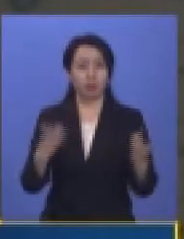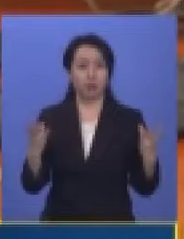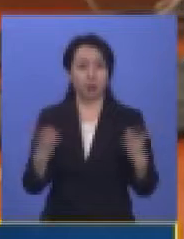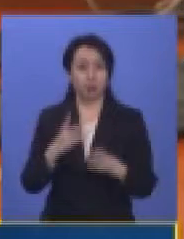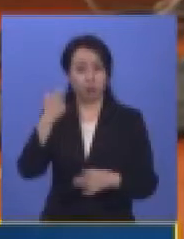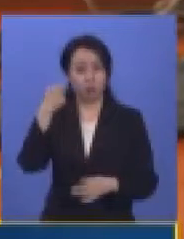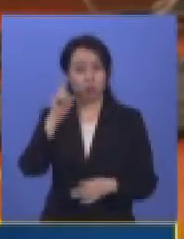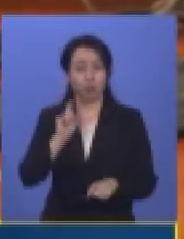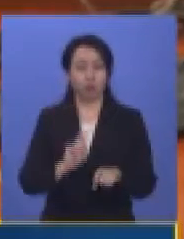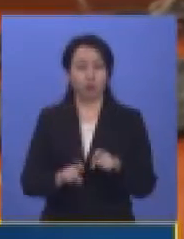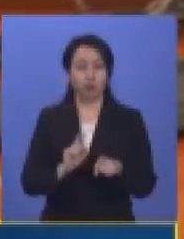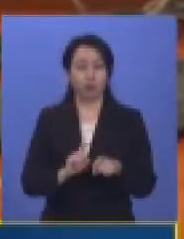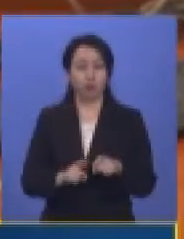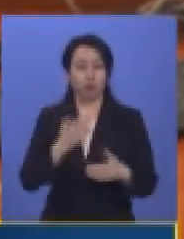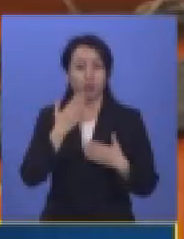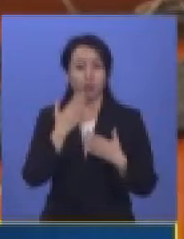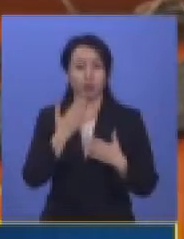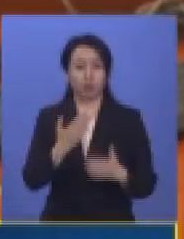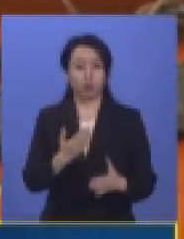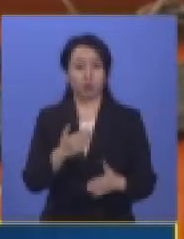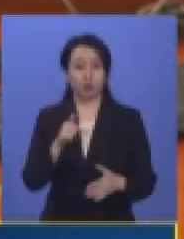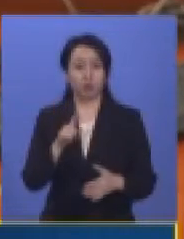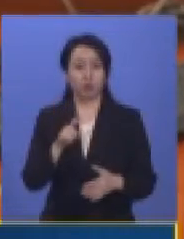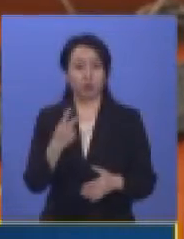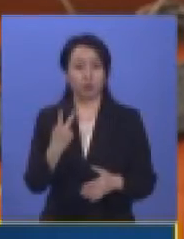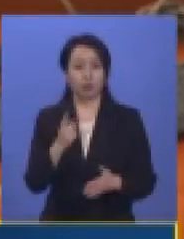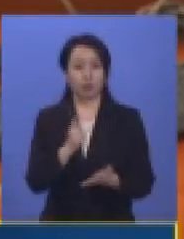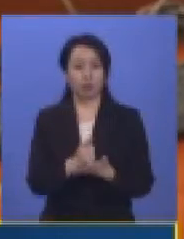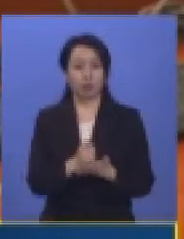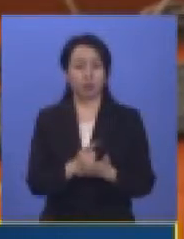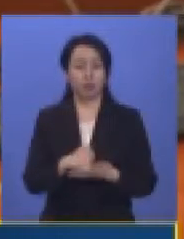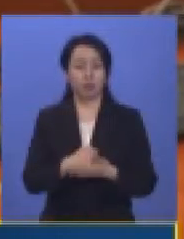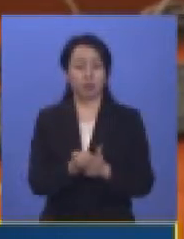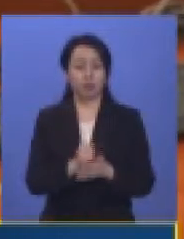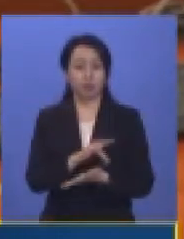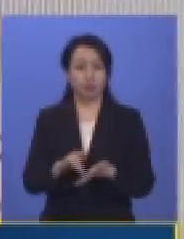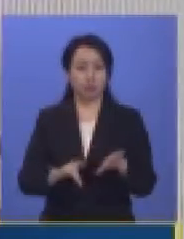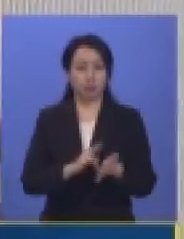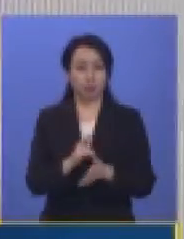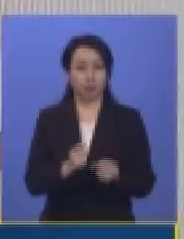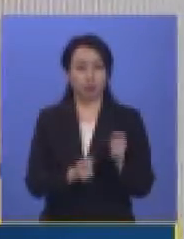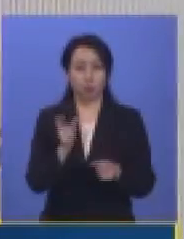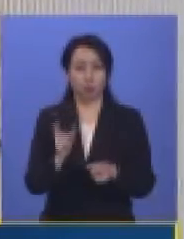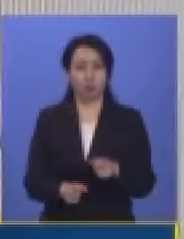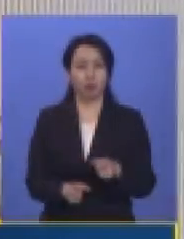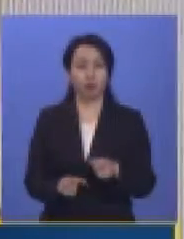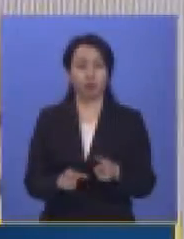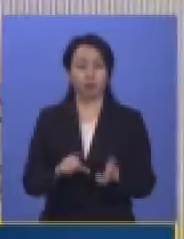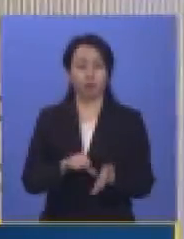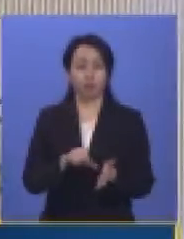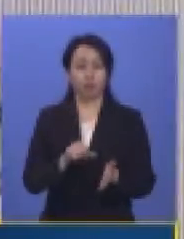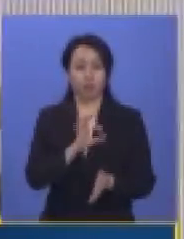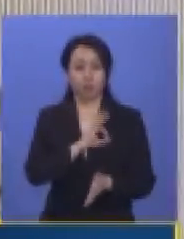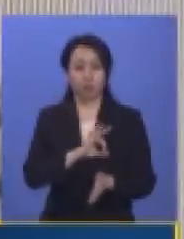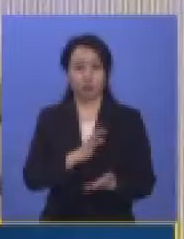необходимо выявить и проанализировать. А обращение на приложение 102 в обязательном порядке регистрируется в центре оперативного управления. Принимаются меры и